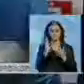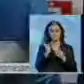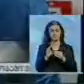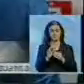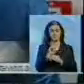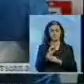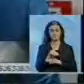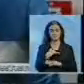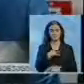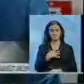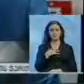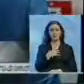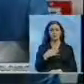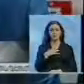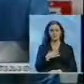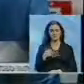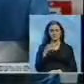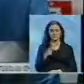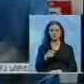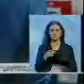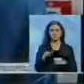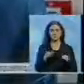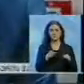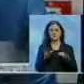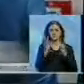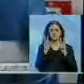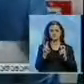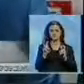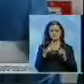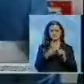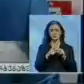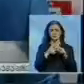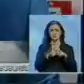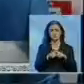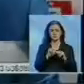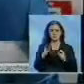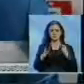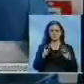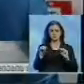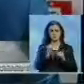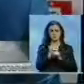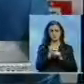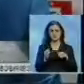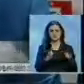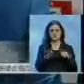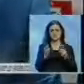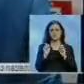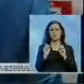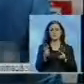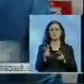გაიზარდოს. მნიშვნელოვანი კომპონენტი საგზაო უსაფრთხოების არის სწორედ ინფრასტრუქტურის მოწესრიგება და საგზაო უსაფრთხოების